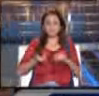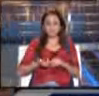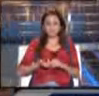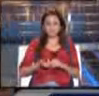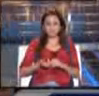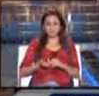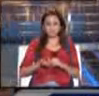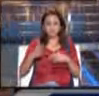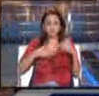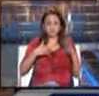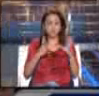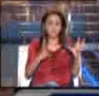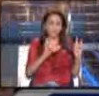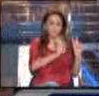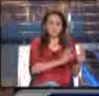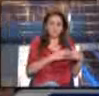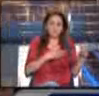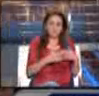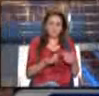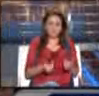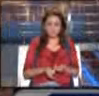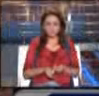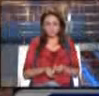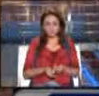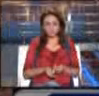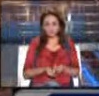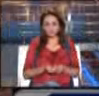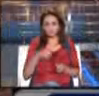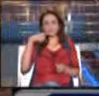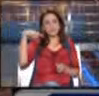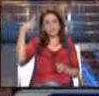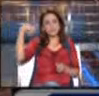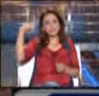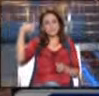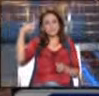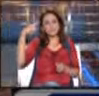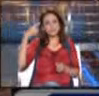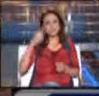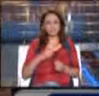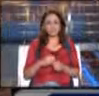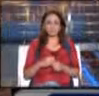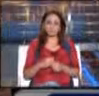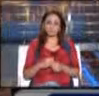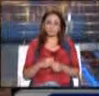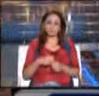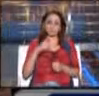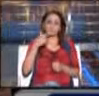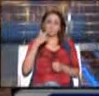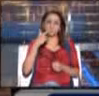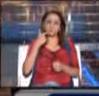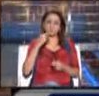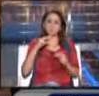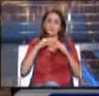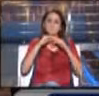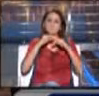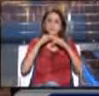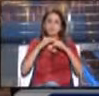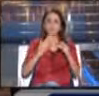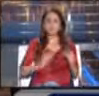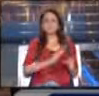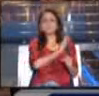برضه فكره ان انا فكره انا بقعد افكر مع فكره ان النشاط. طب ما الوادي دجله والمقاولين والزمالك والاسماعيلي ما